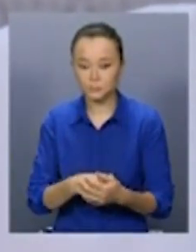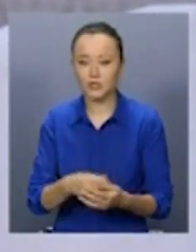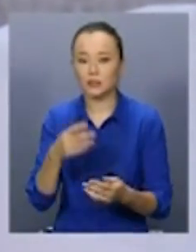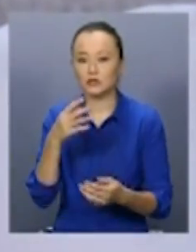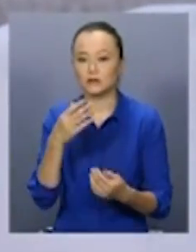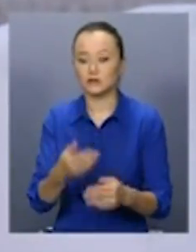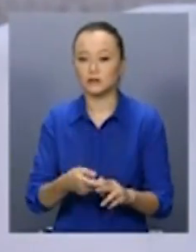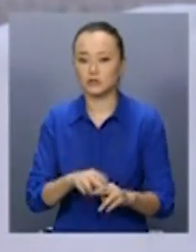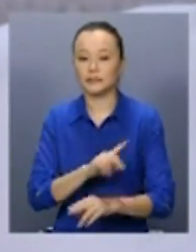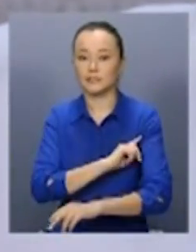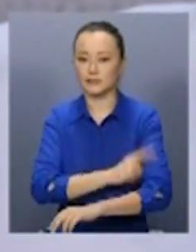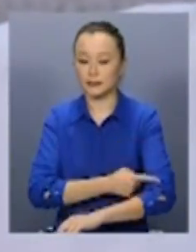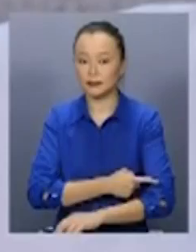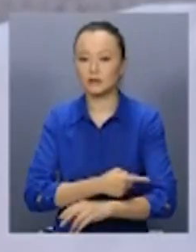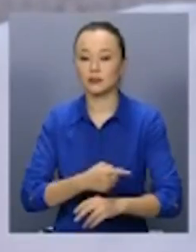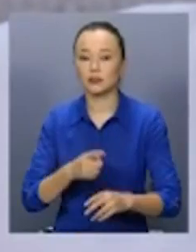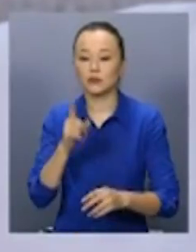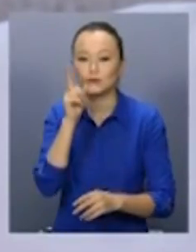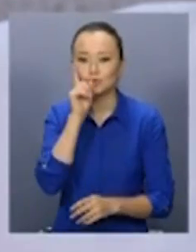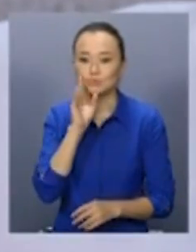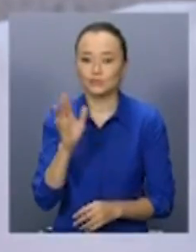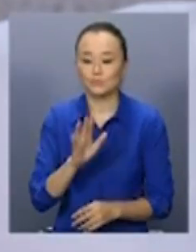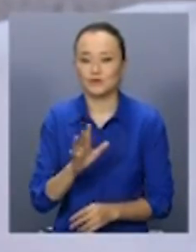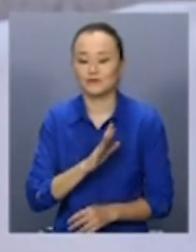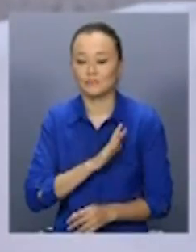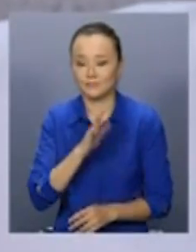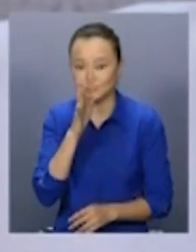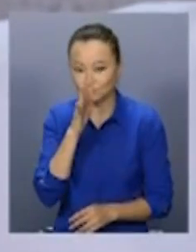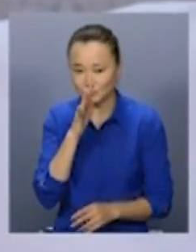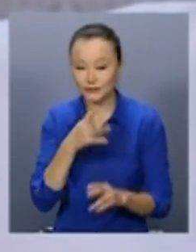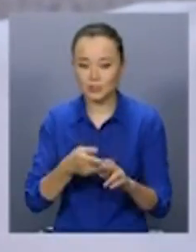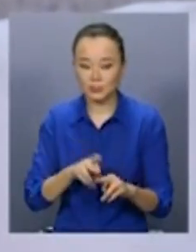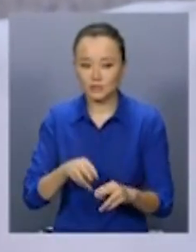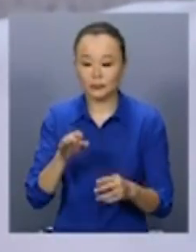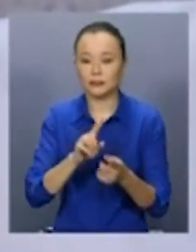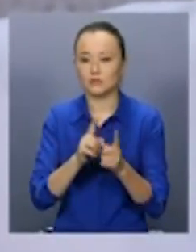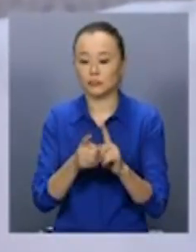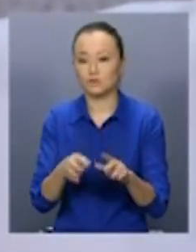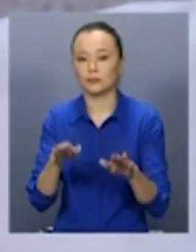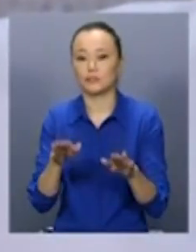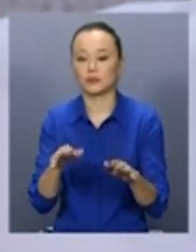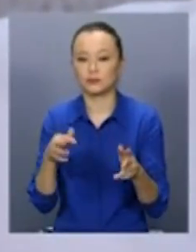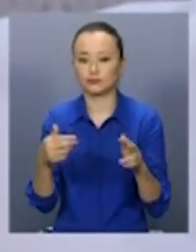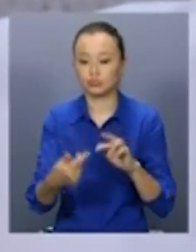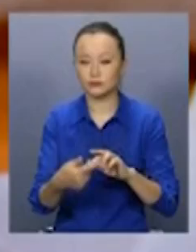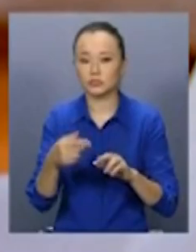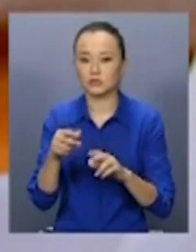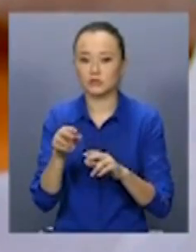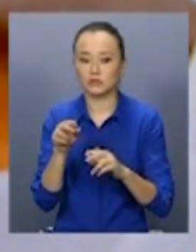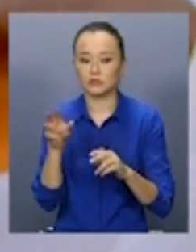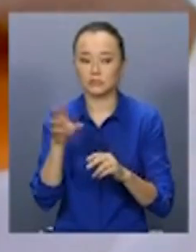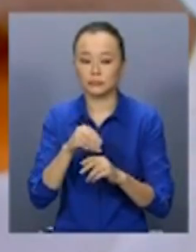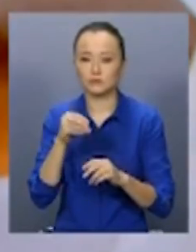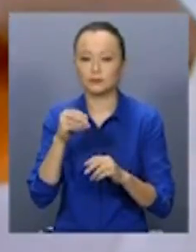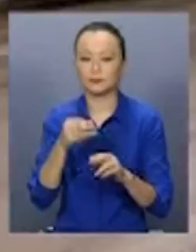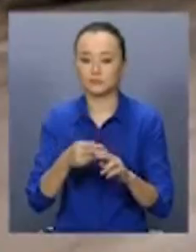жаңағы күш қуатының бір қолайсыз кезеңдерін, соны бір орнына келтіретін бір психотерапияның